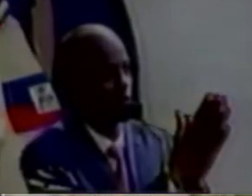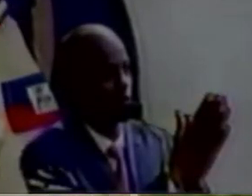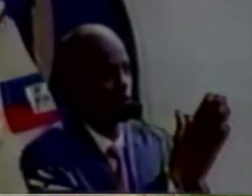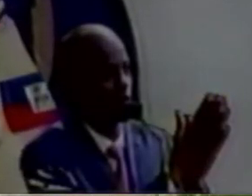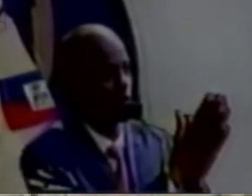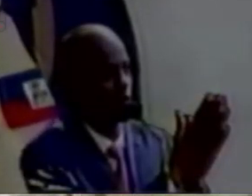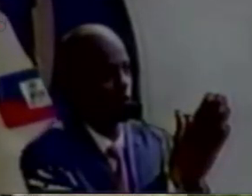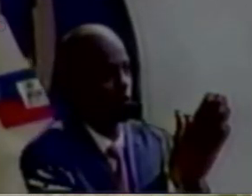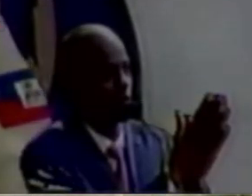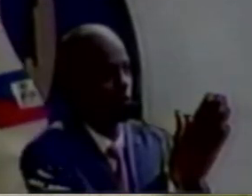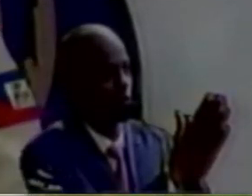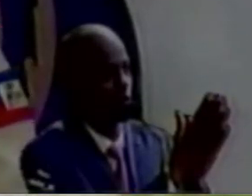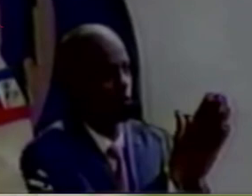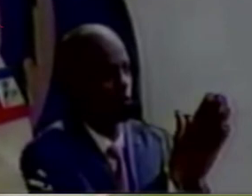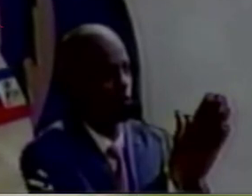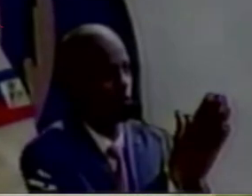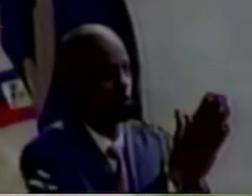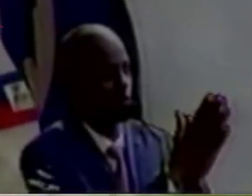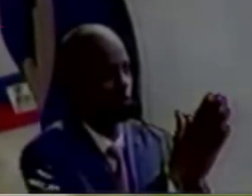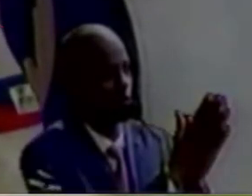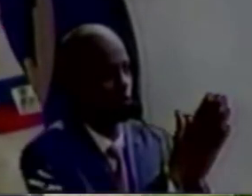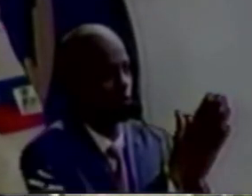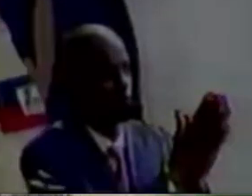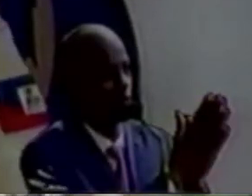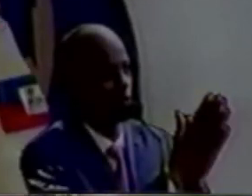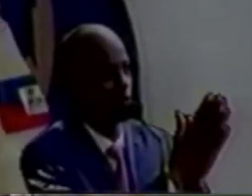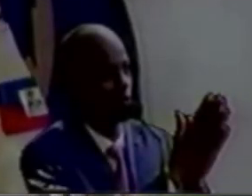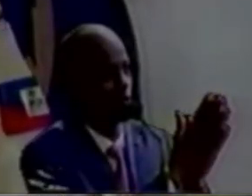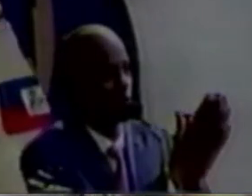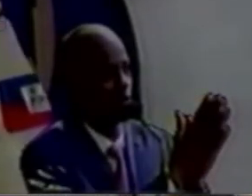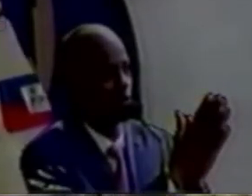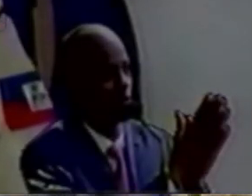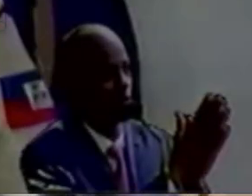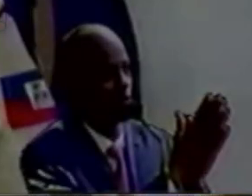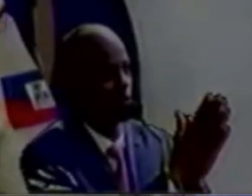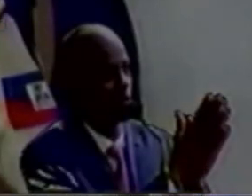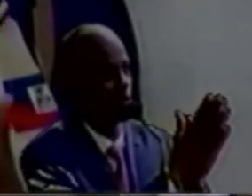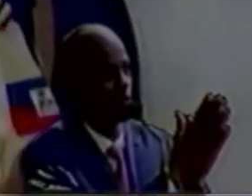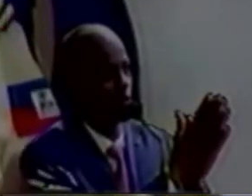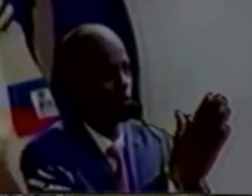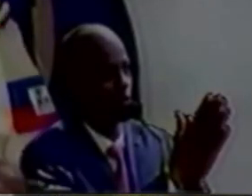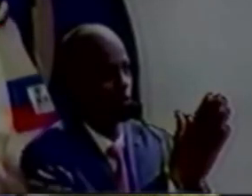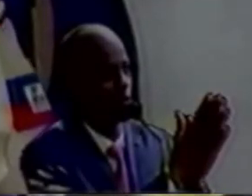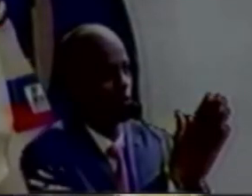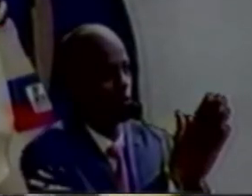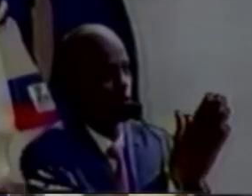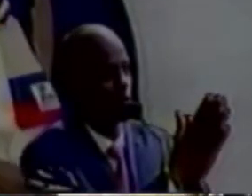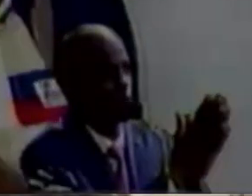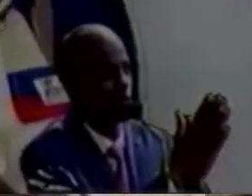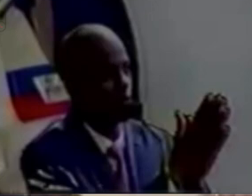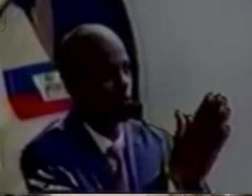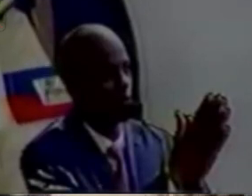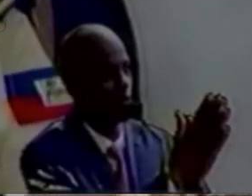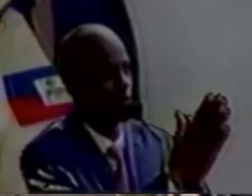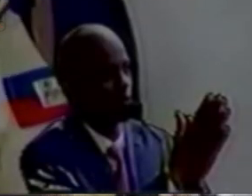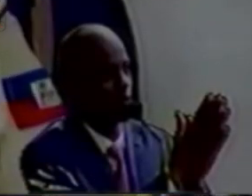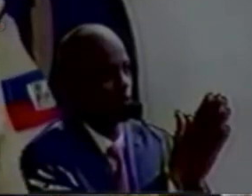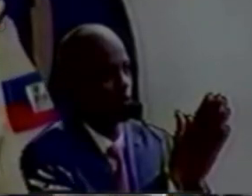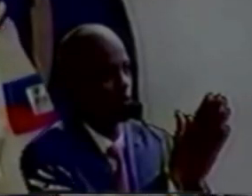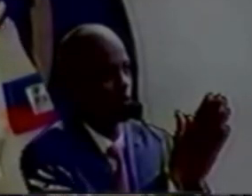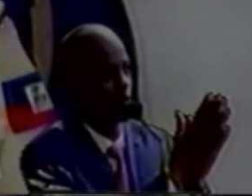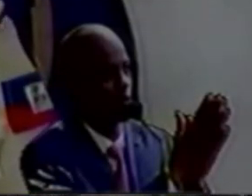convoi. Et n'a pas tiré attention tout le monde. Camion, ouvrez, transporter, ça